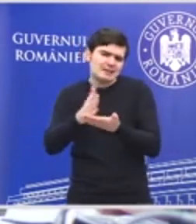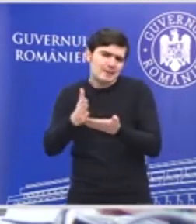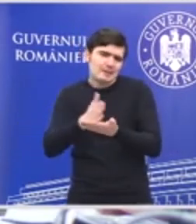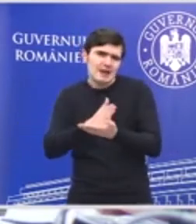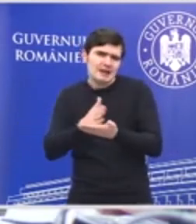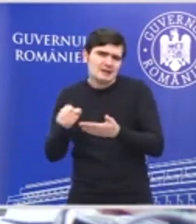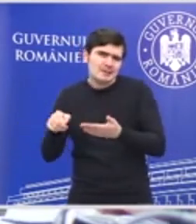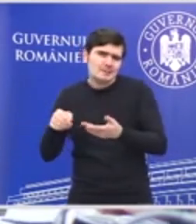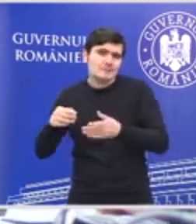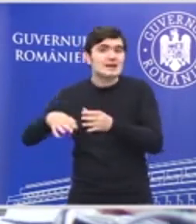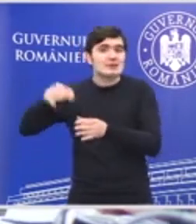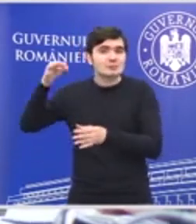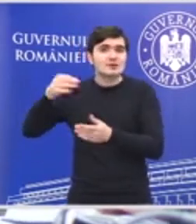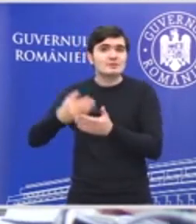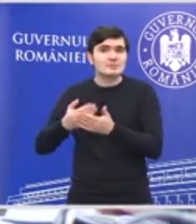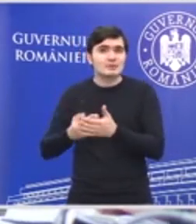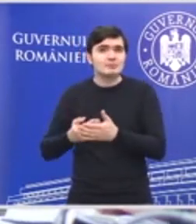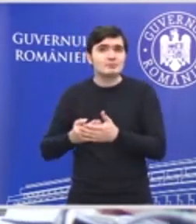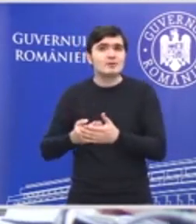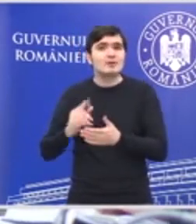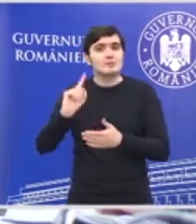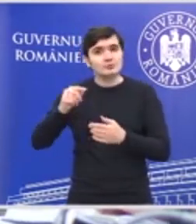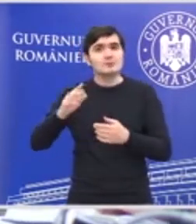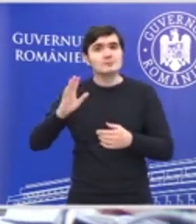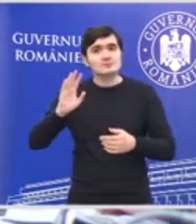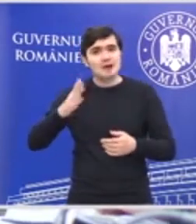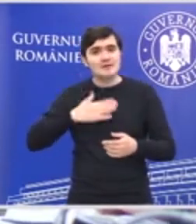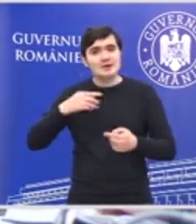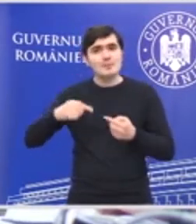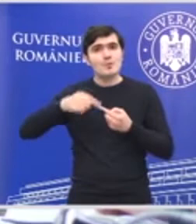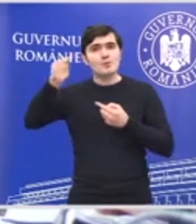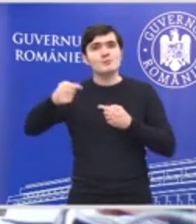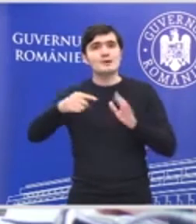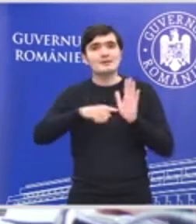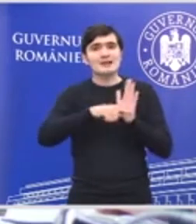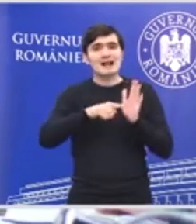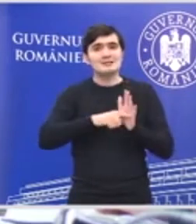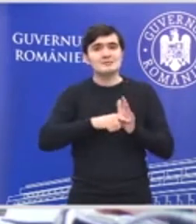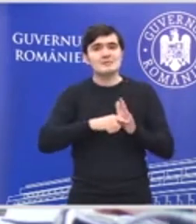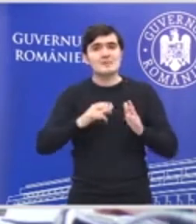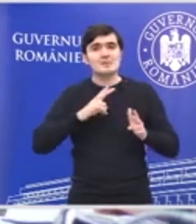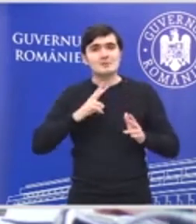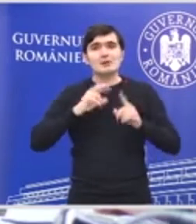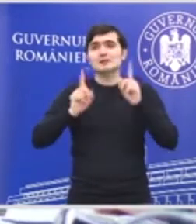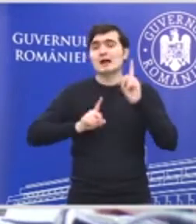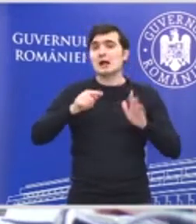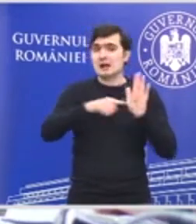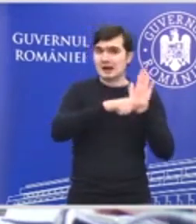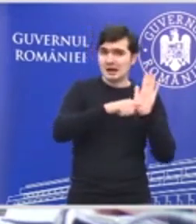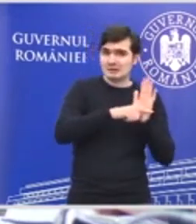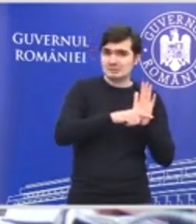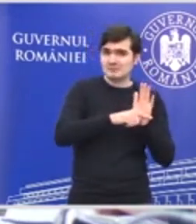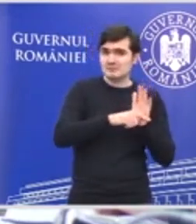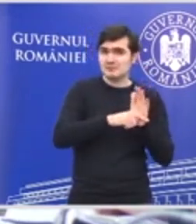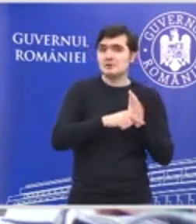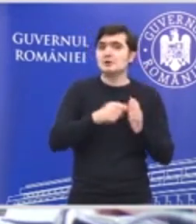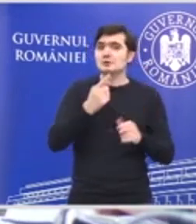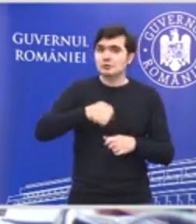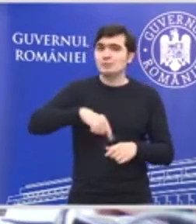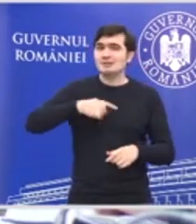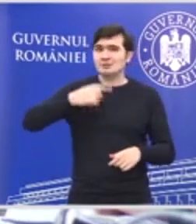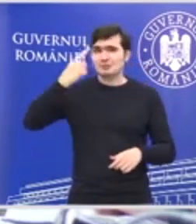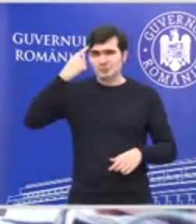că consecințele pot să fie majore. Respectiv, un caz negativ, în ce măsură este cu adevărat negativ, un